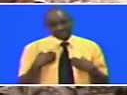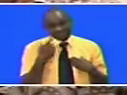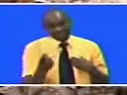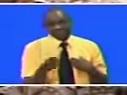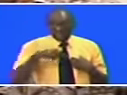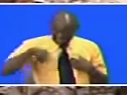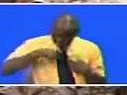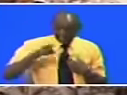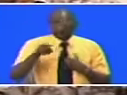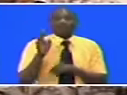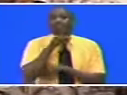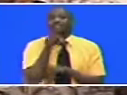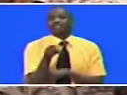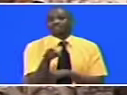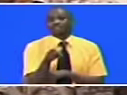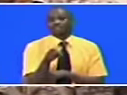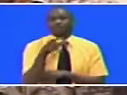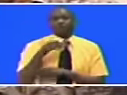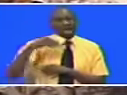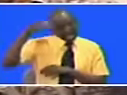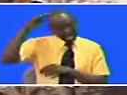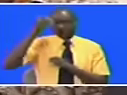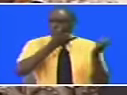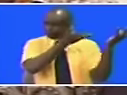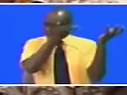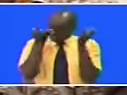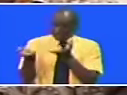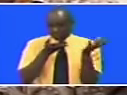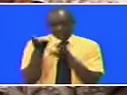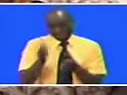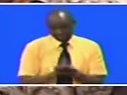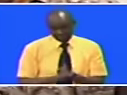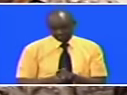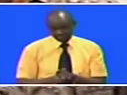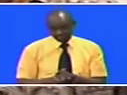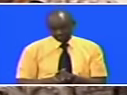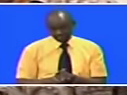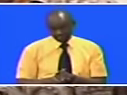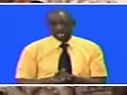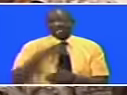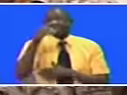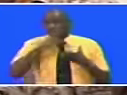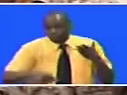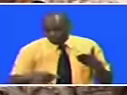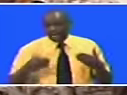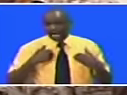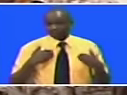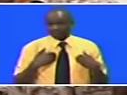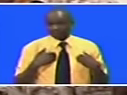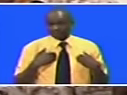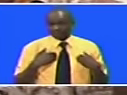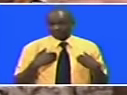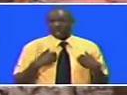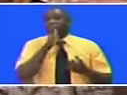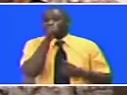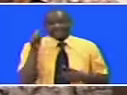hizo zinatumika from the high seas kuleta drugs ndani ya inchi. The next thing also is